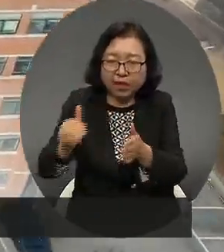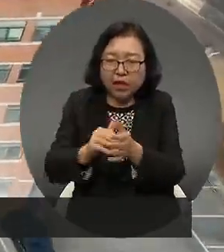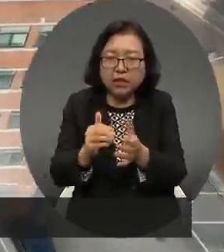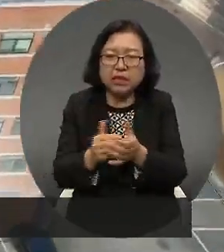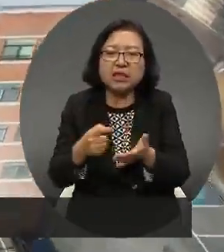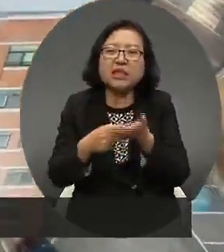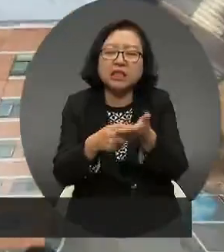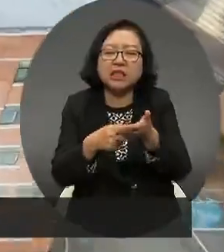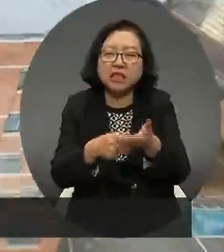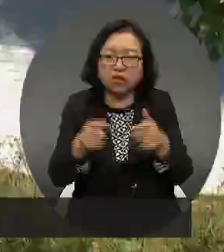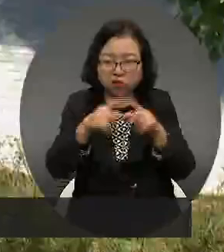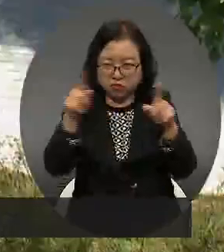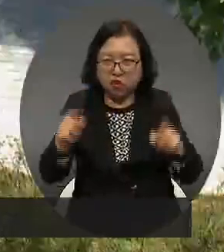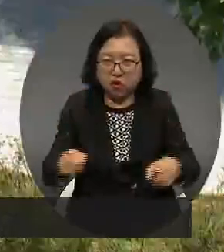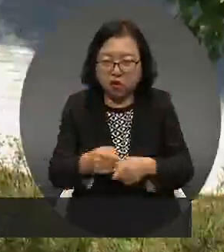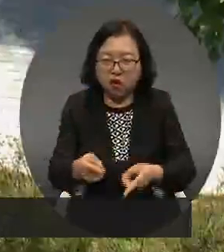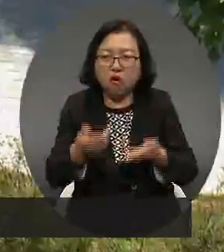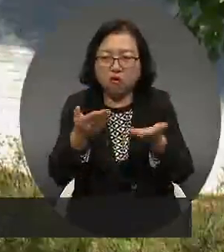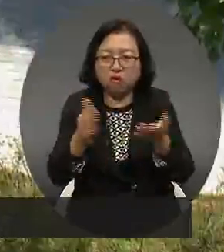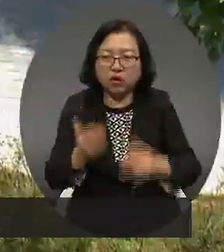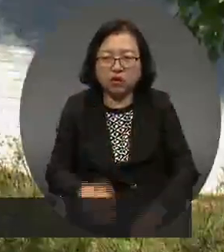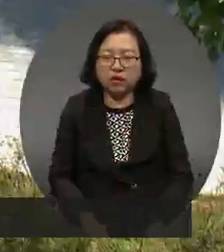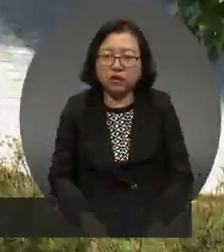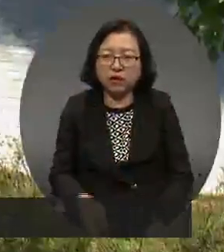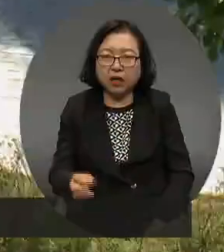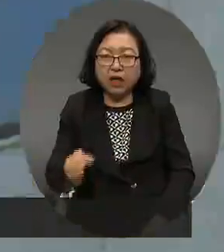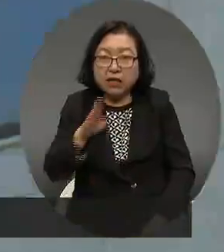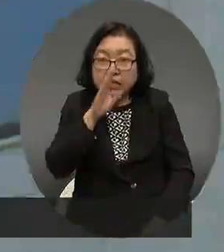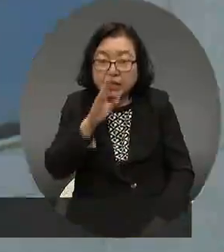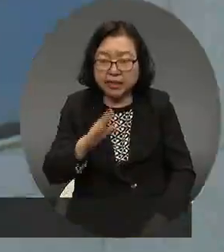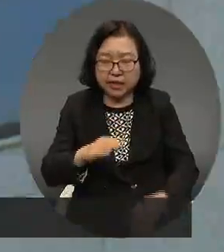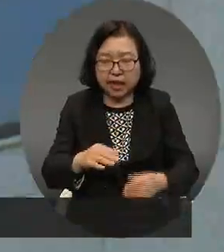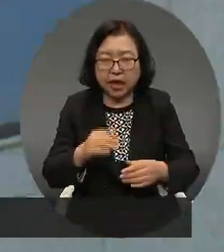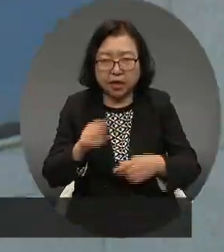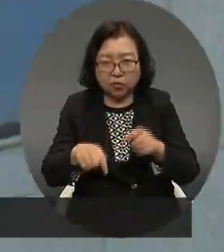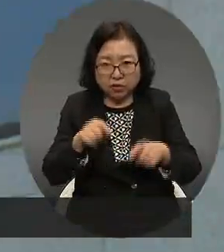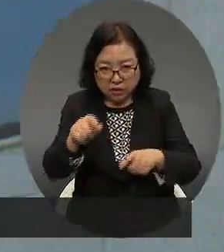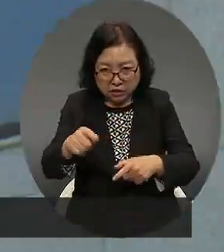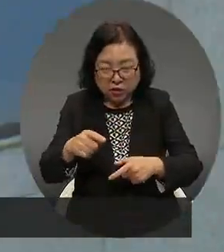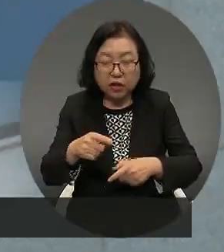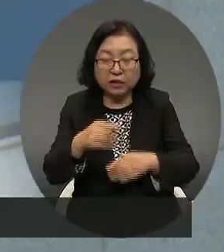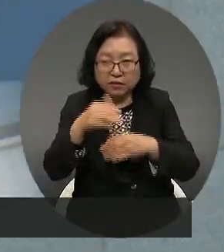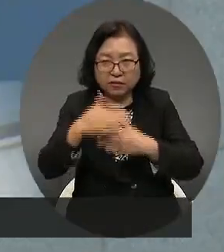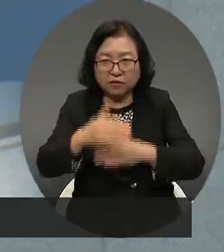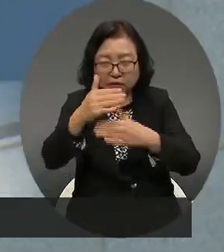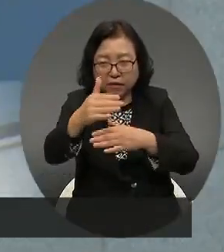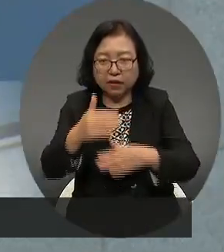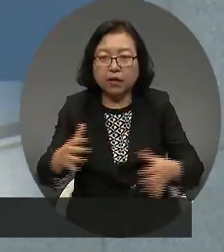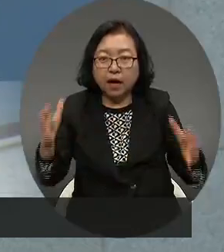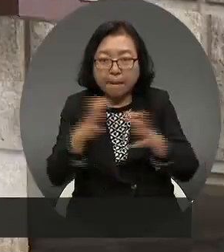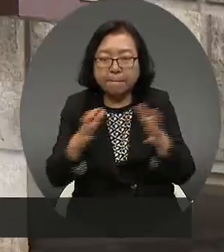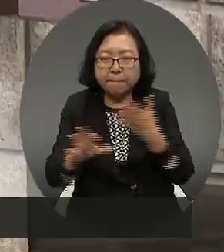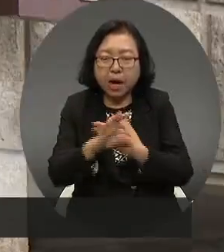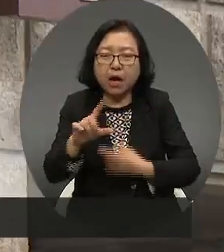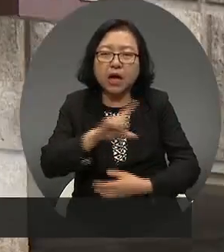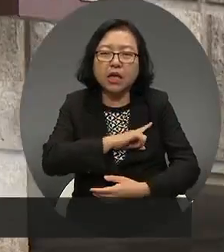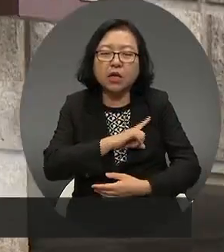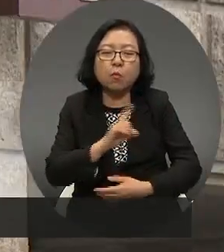제출해야 합니다. 통합을 실제 추진하는 절차인데 두 대학을 합치면 교명을 어떻게 할지를 논의해야